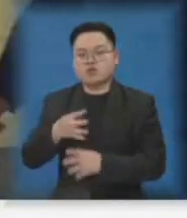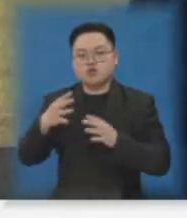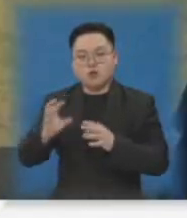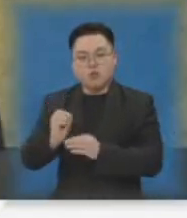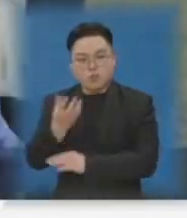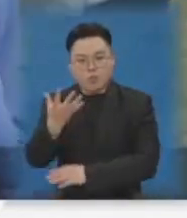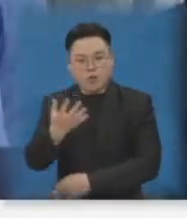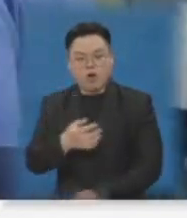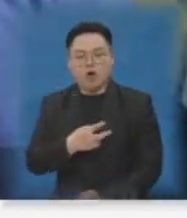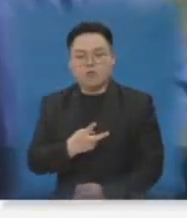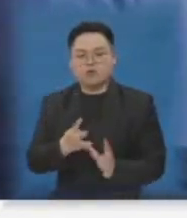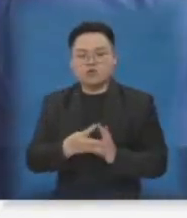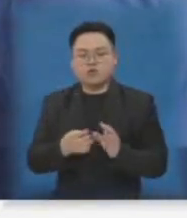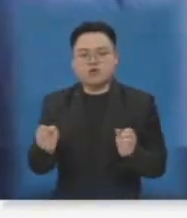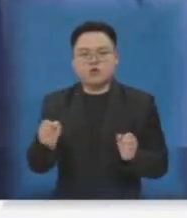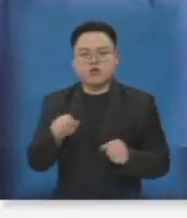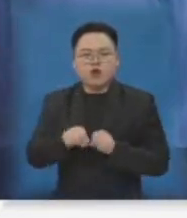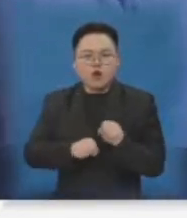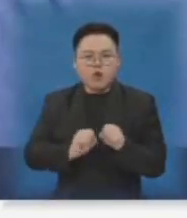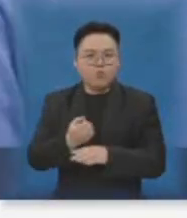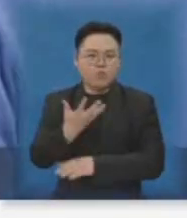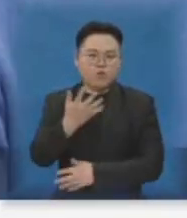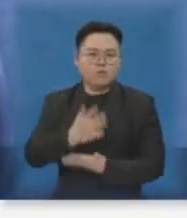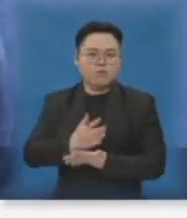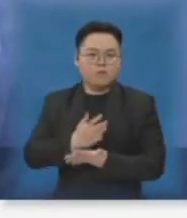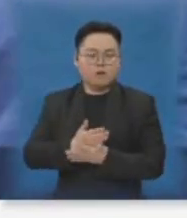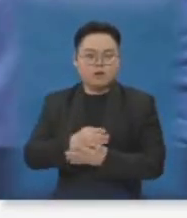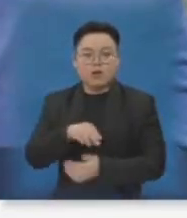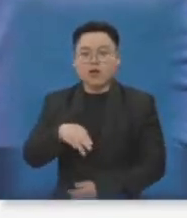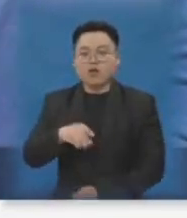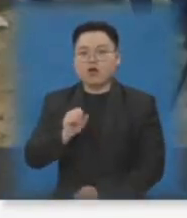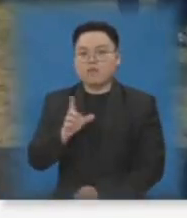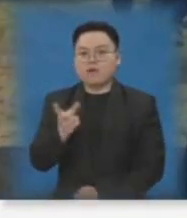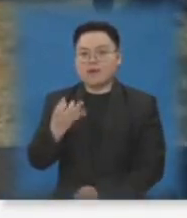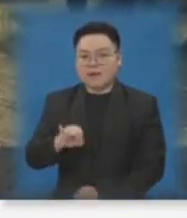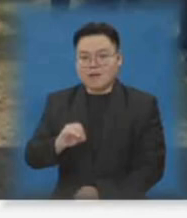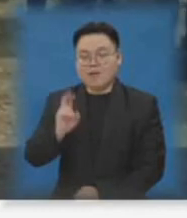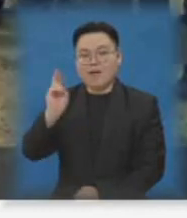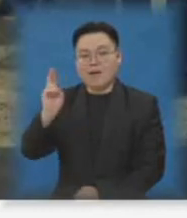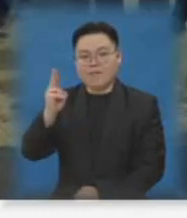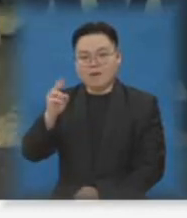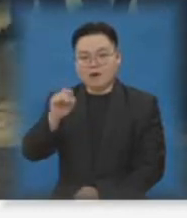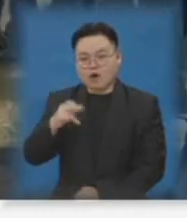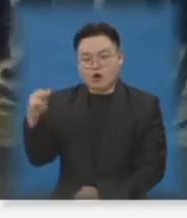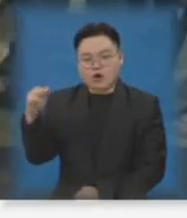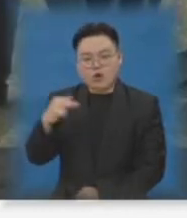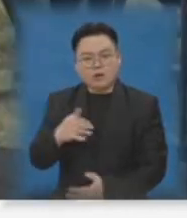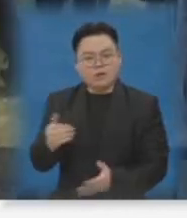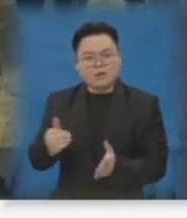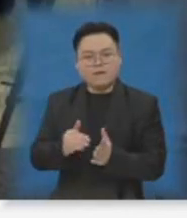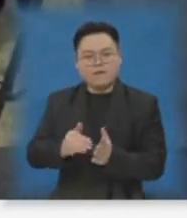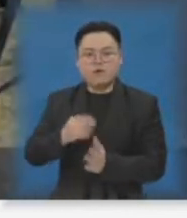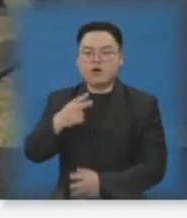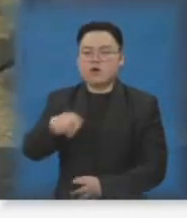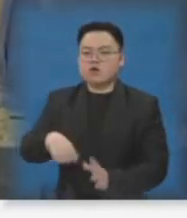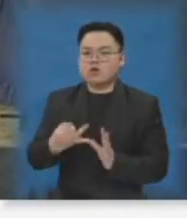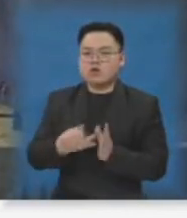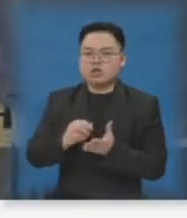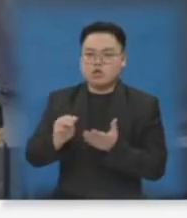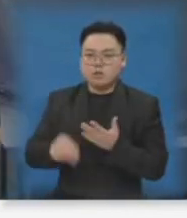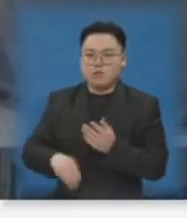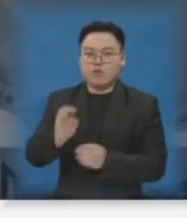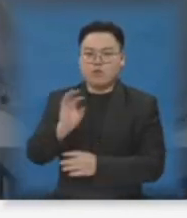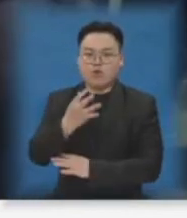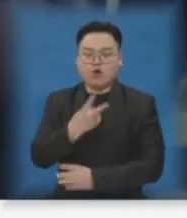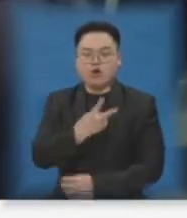2900 орчим нялх мод ургадаг гэж тооцоолдгоо. Үүгээр баримжаалбал Thomas Eyre компани онгоцууд давхарсан тоогоор 2.7 тэрбум модыг